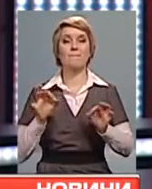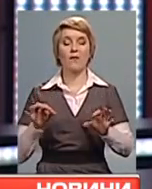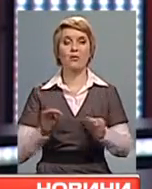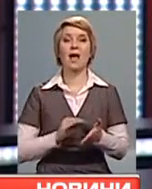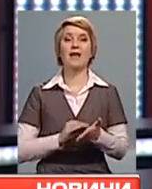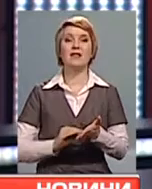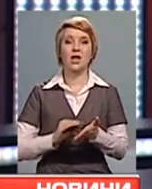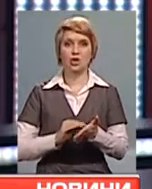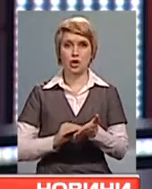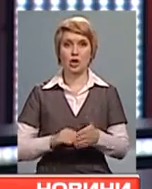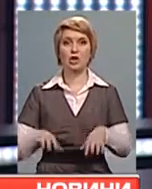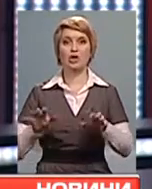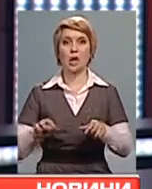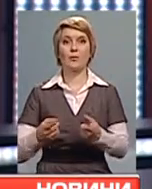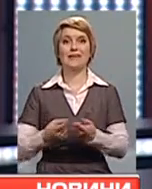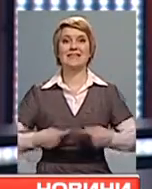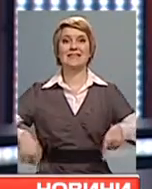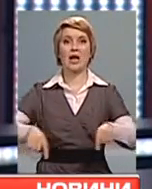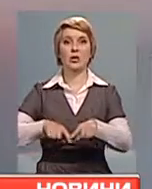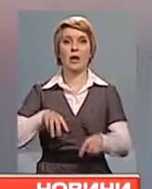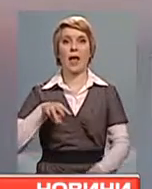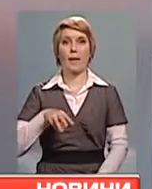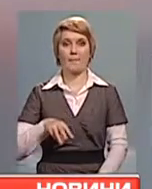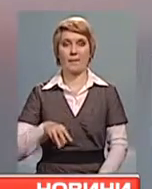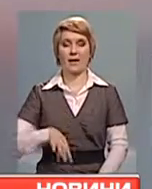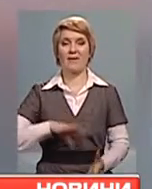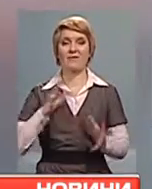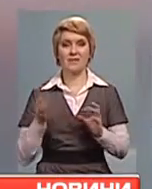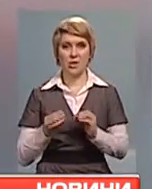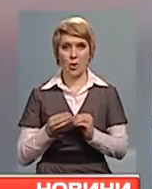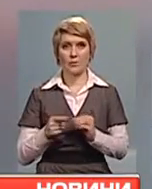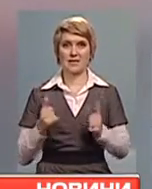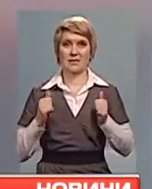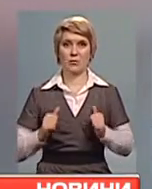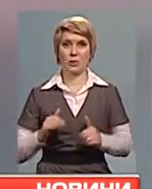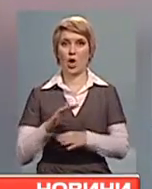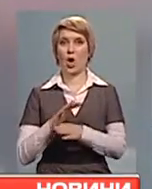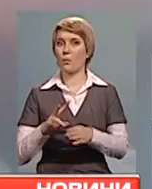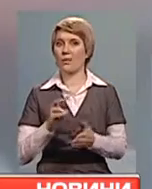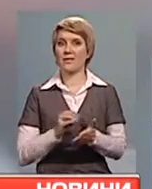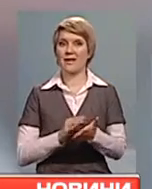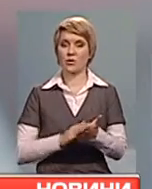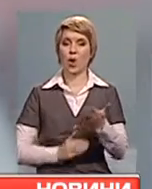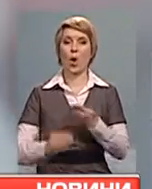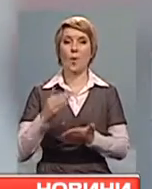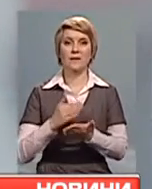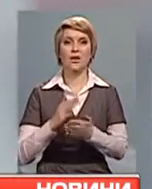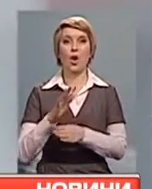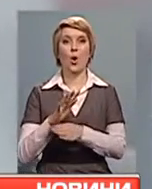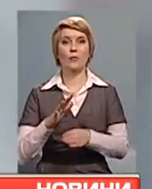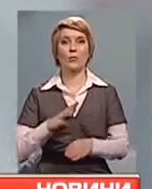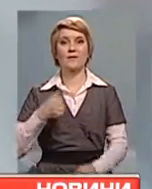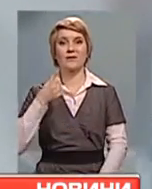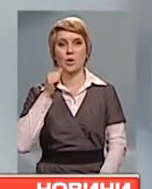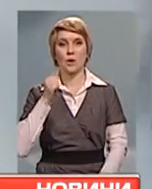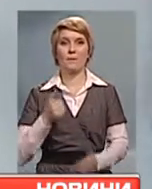штабу сектора М Дмитро Чалий. В цілому секторем зараз спокійно, обстрілів не зафіксовано. Останній обстріл був вчора, десь